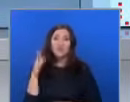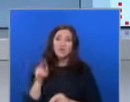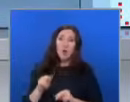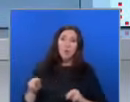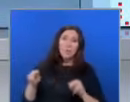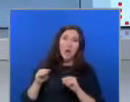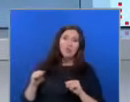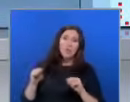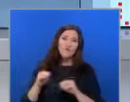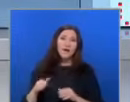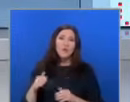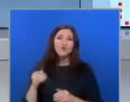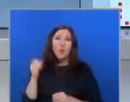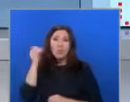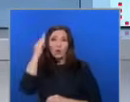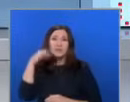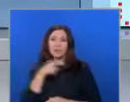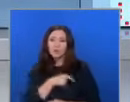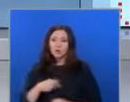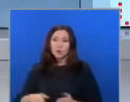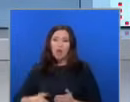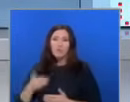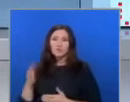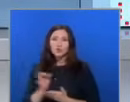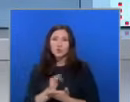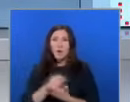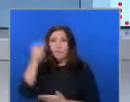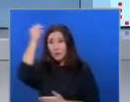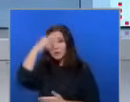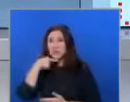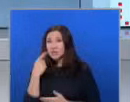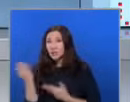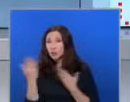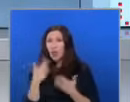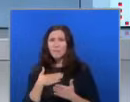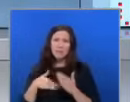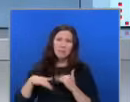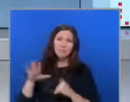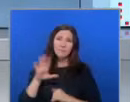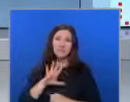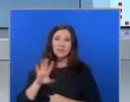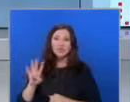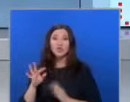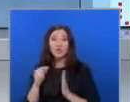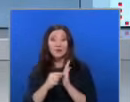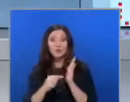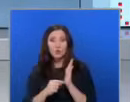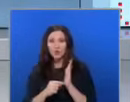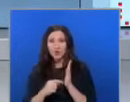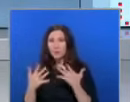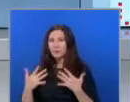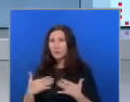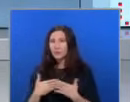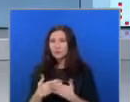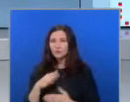образованието и науката след националното външно оценяване. По български език и литература имат над 54 точки, а по